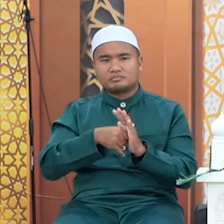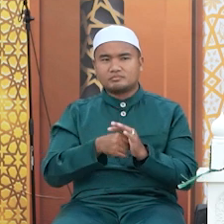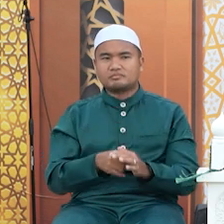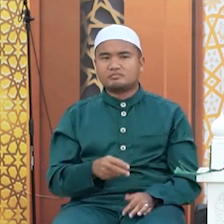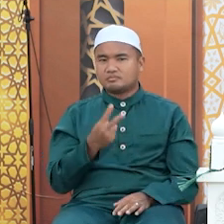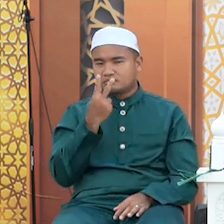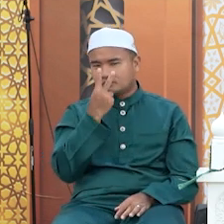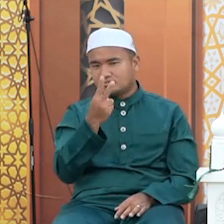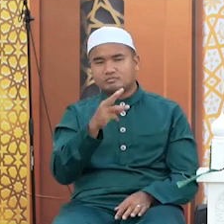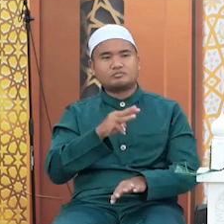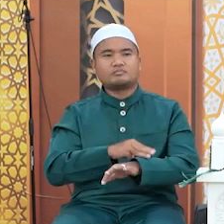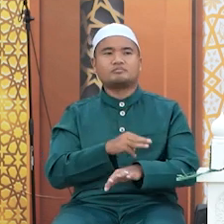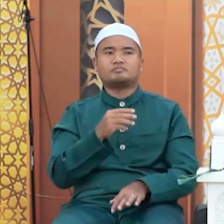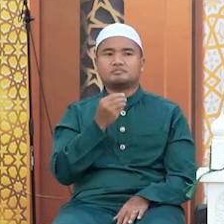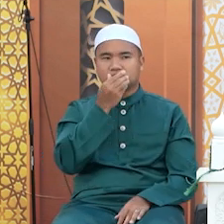setengah negeri.